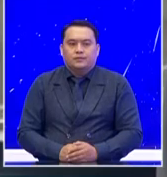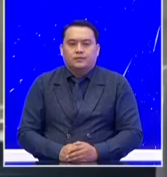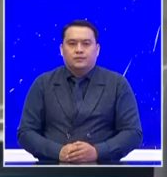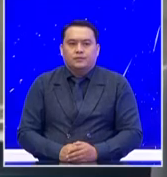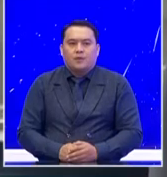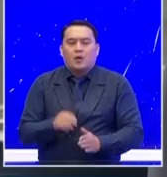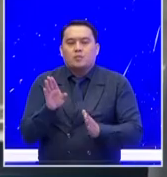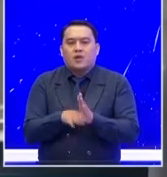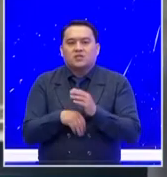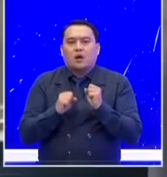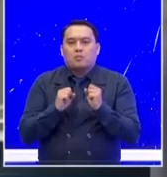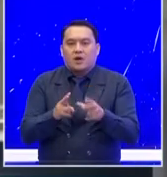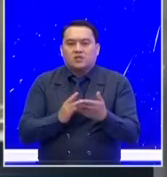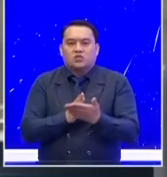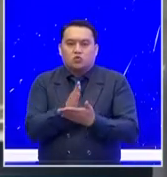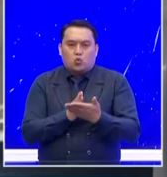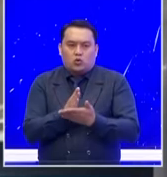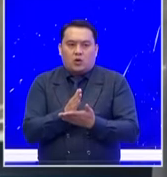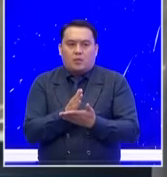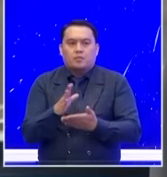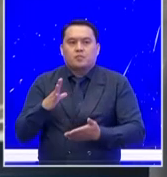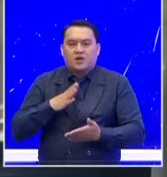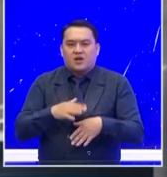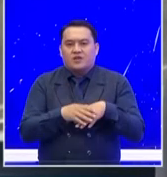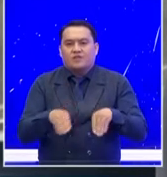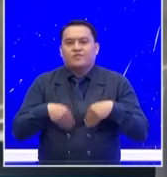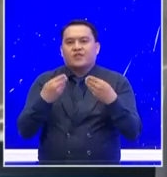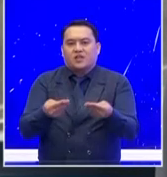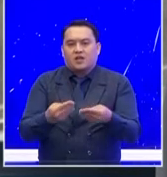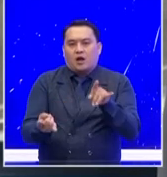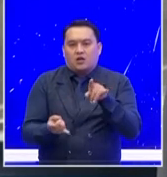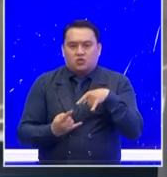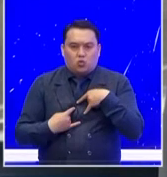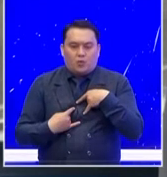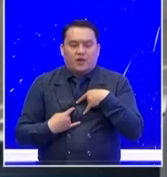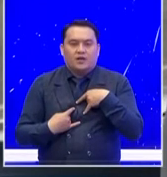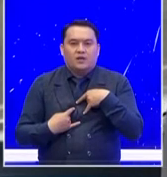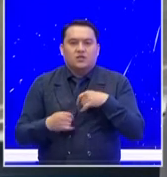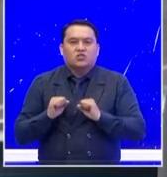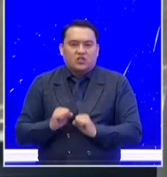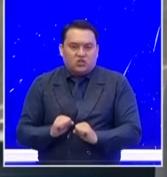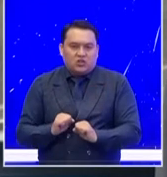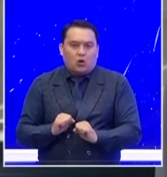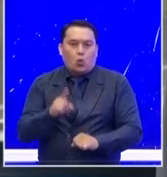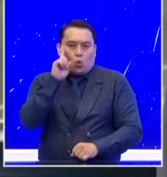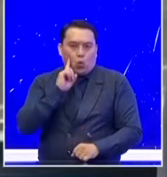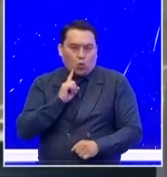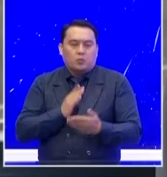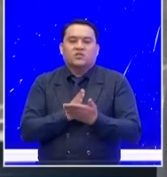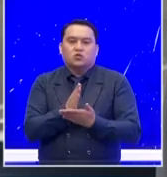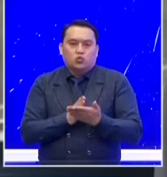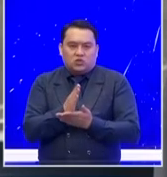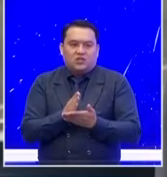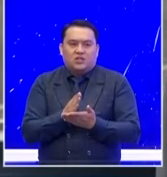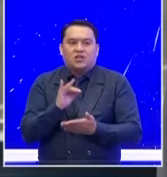Для безопасного несения службы были выданы защитные костюмы, в которых удобно нести службу,